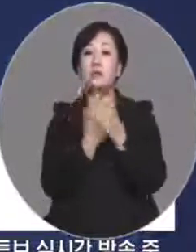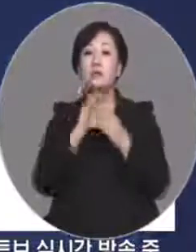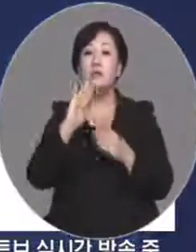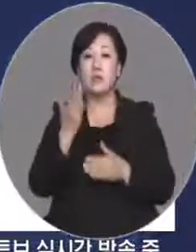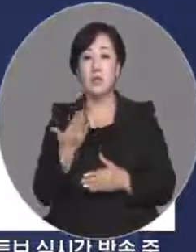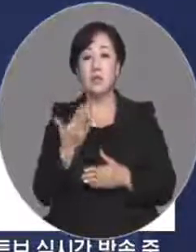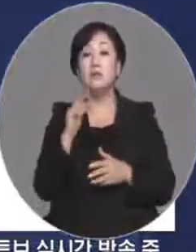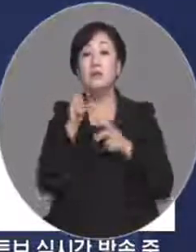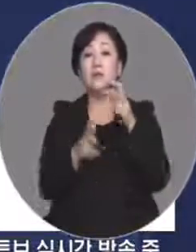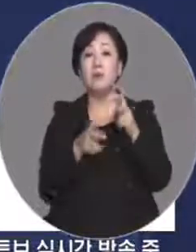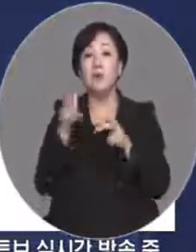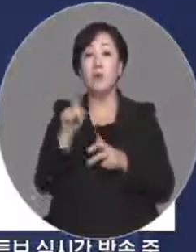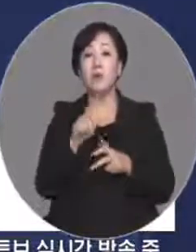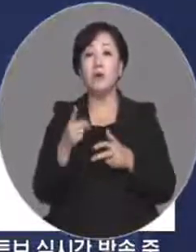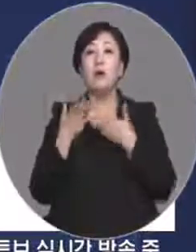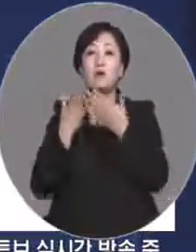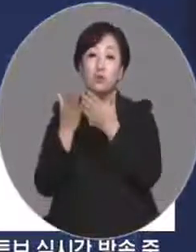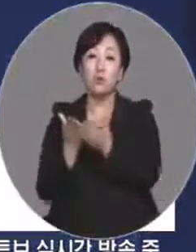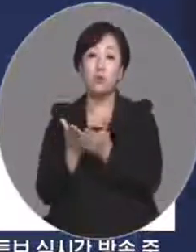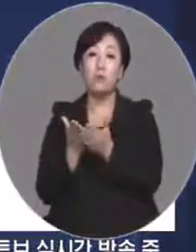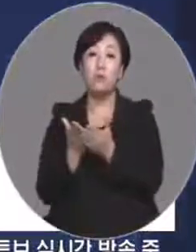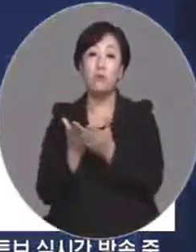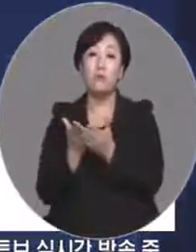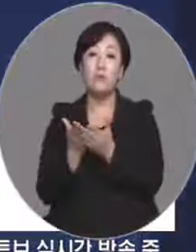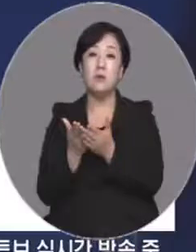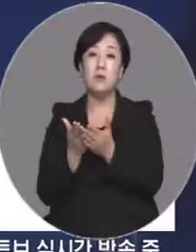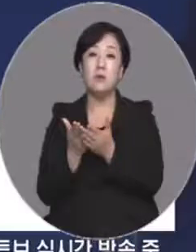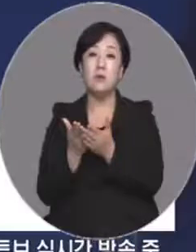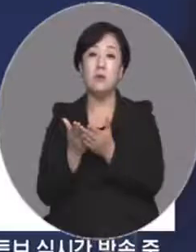뭔가, 중공업과 그리고